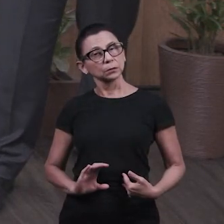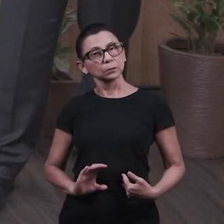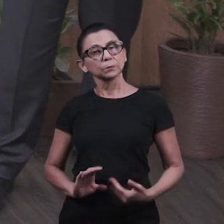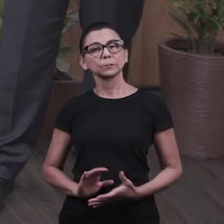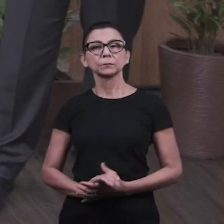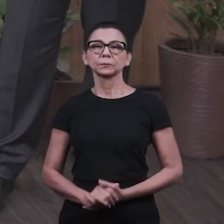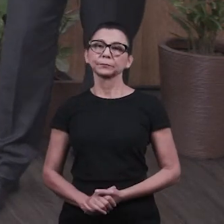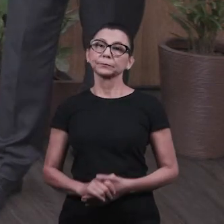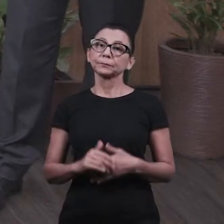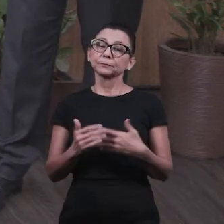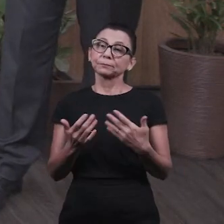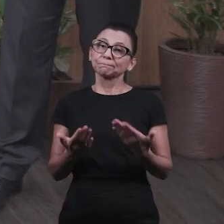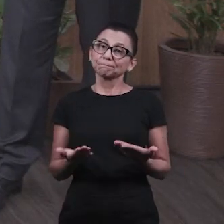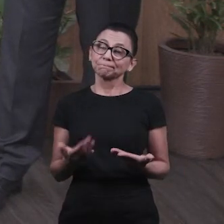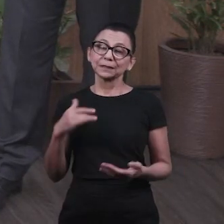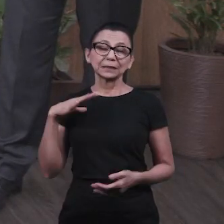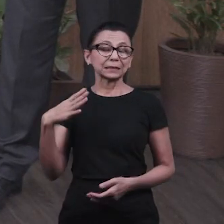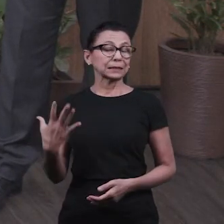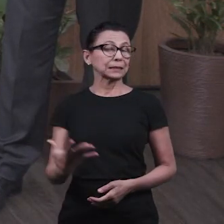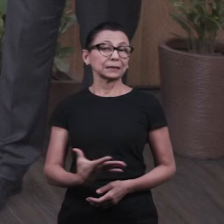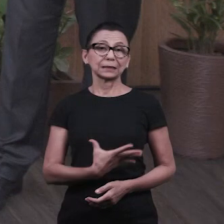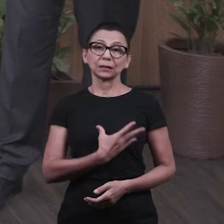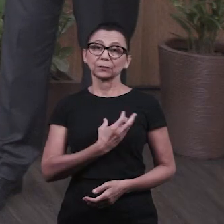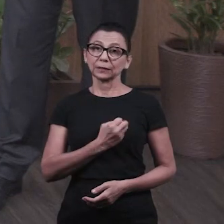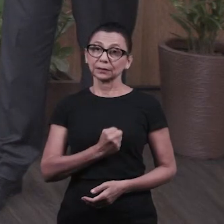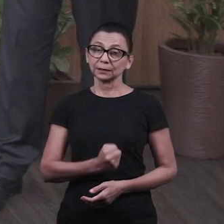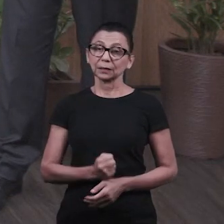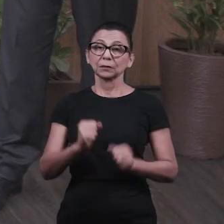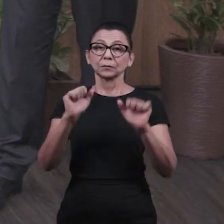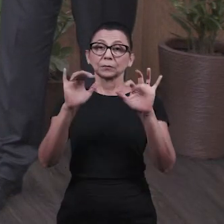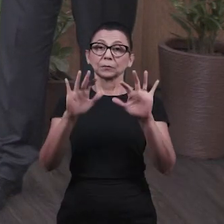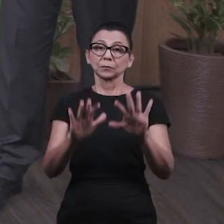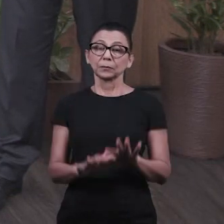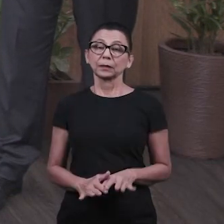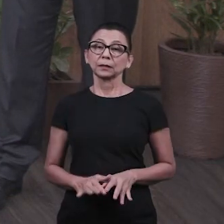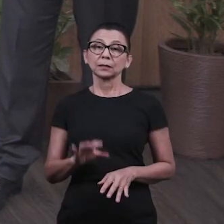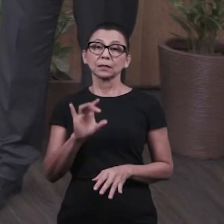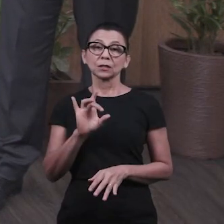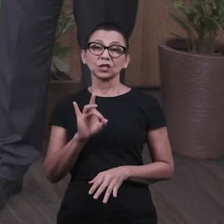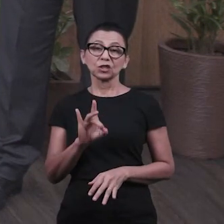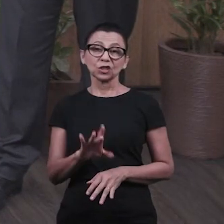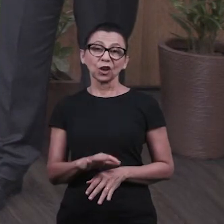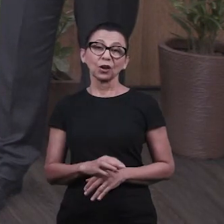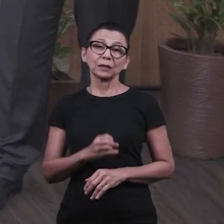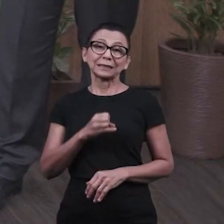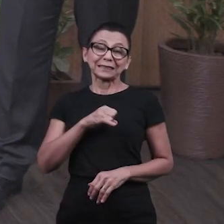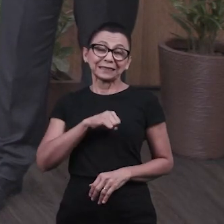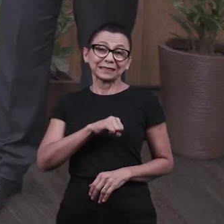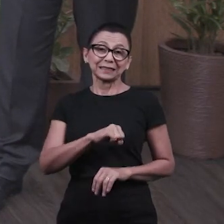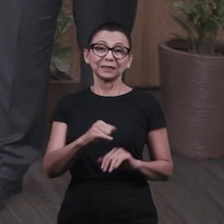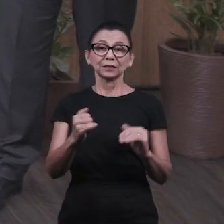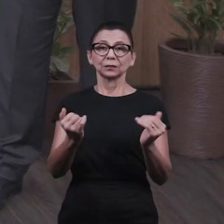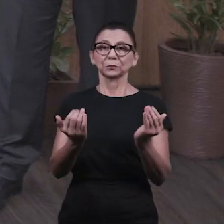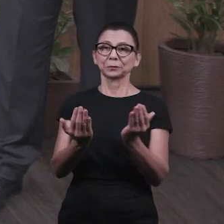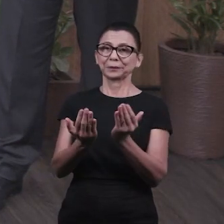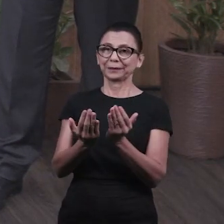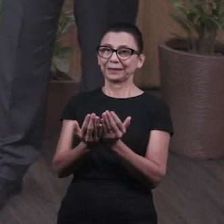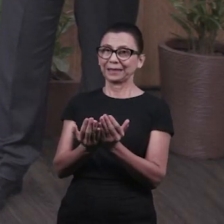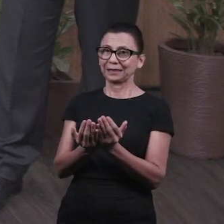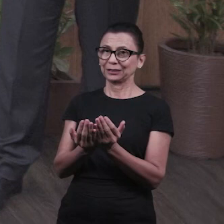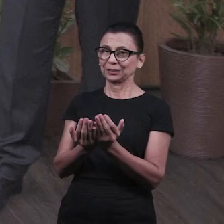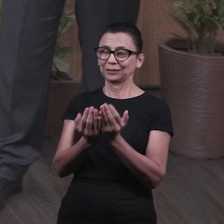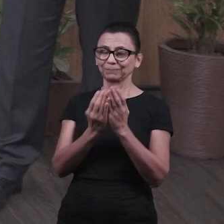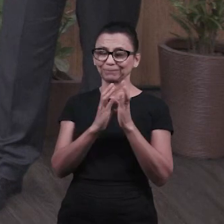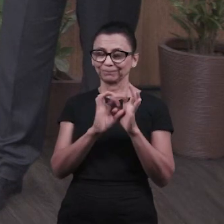il y a du salut et bénédiction si le chrétien vit dans la communion avec